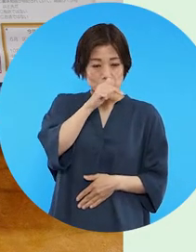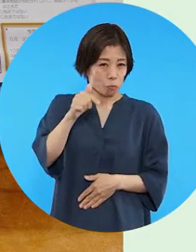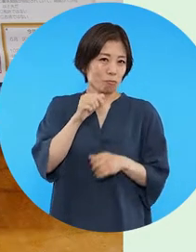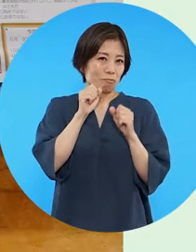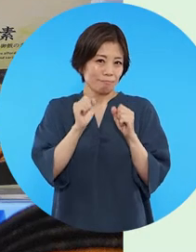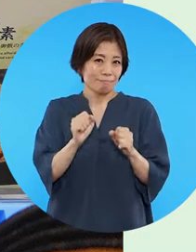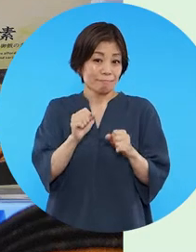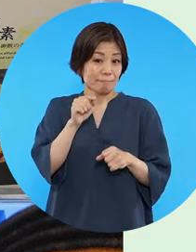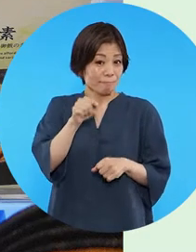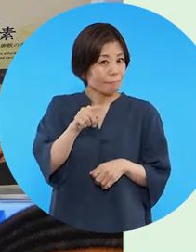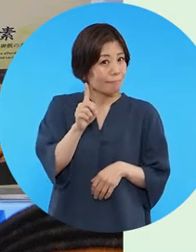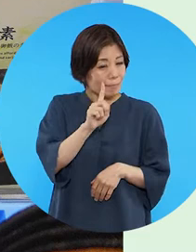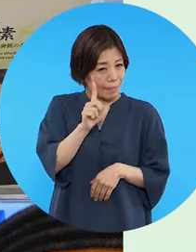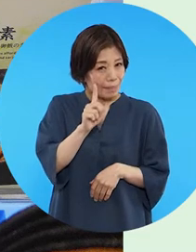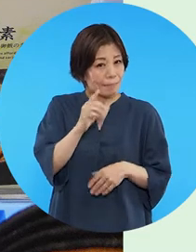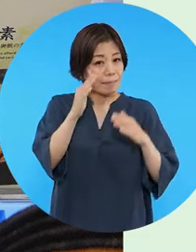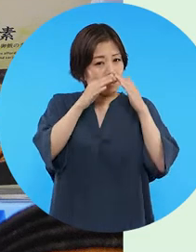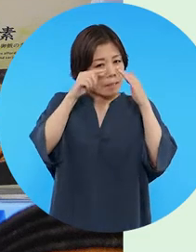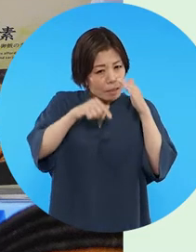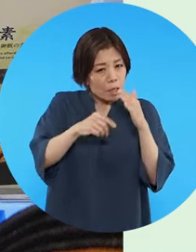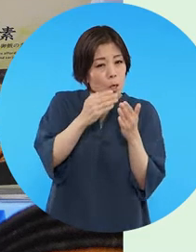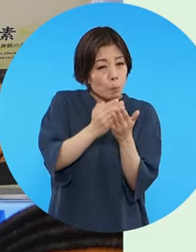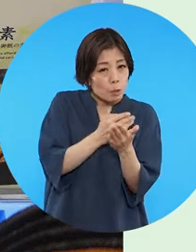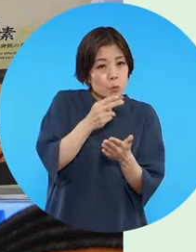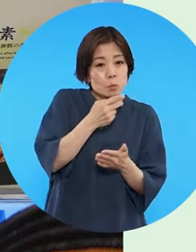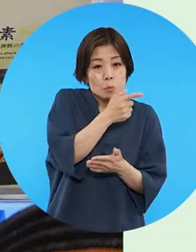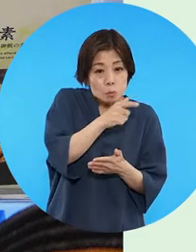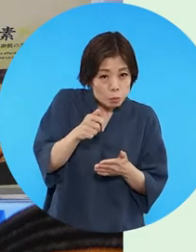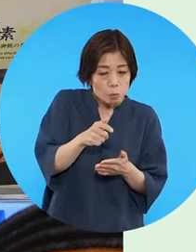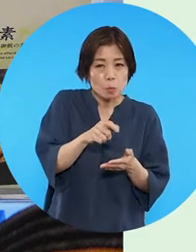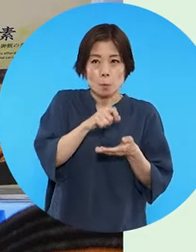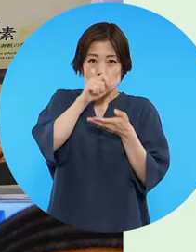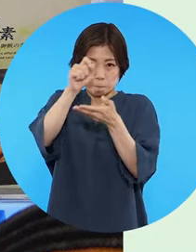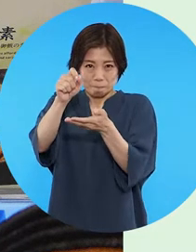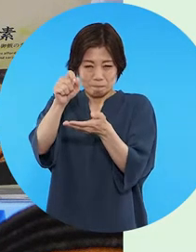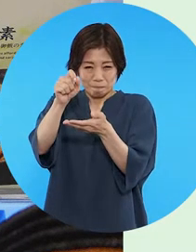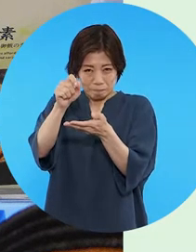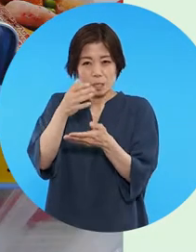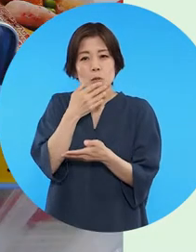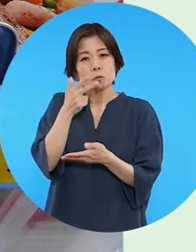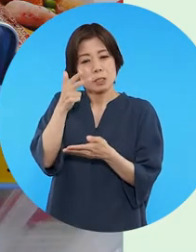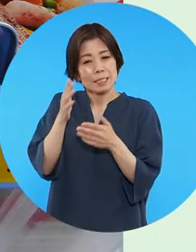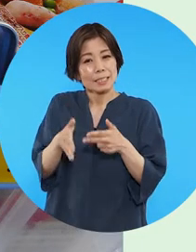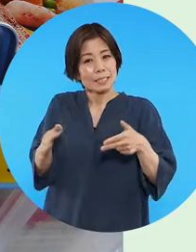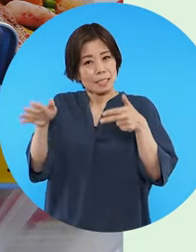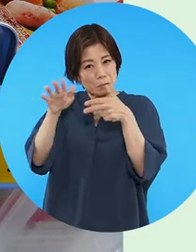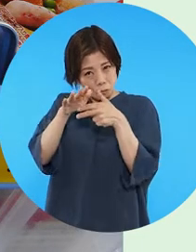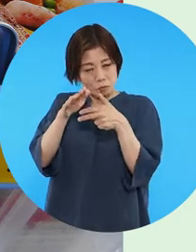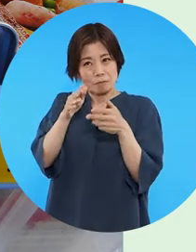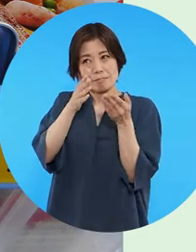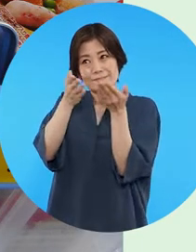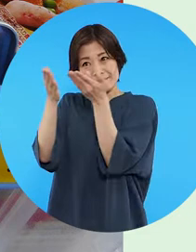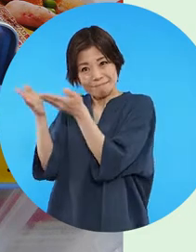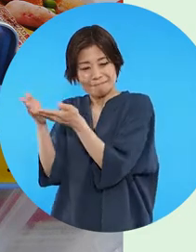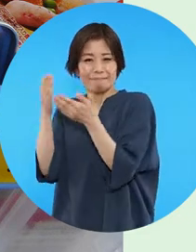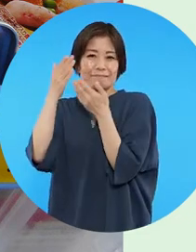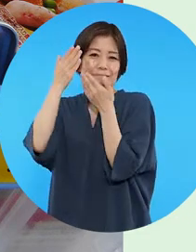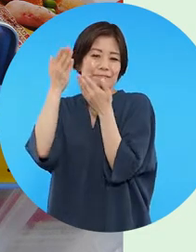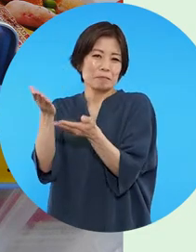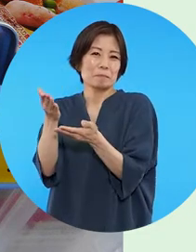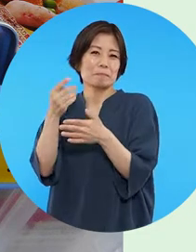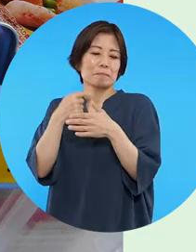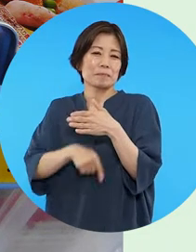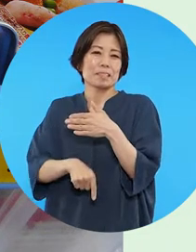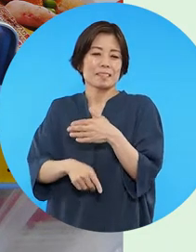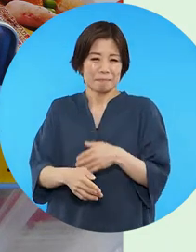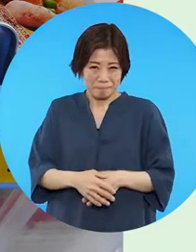。これは家庭で余っている食品を持ち寄り、福祉施設など必要としている団体に寄付